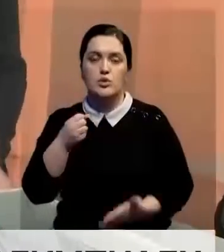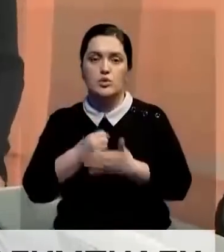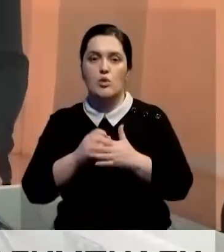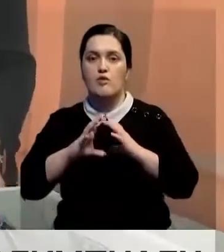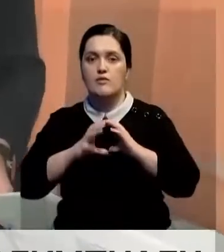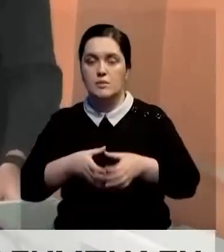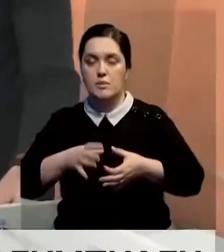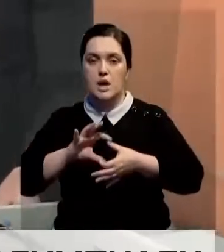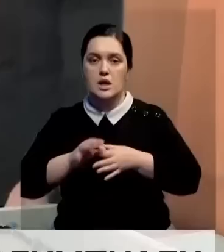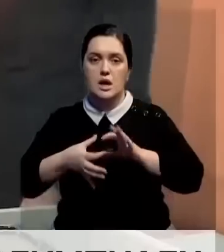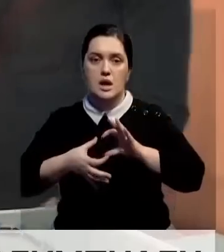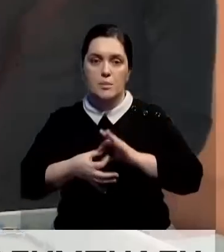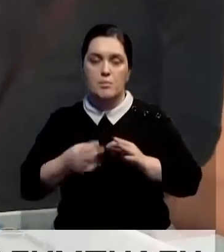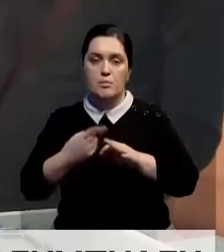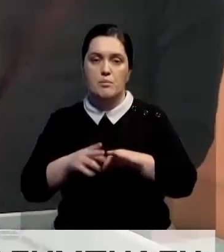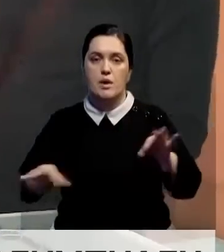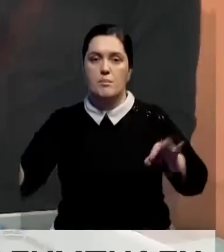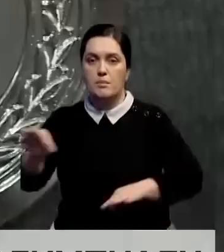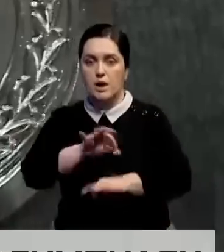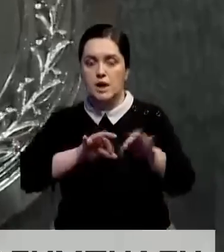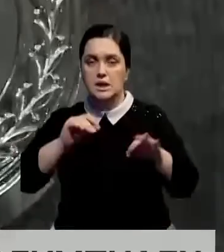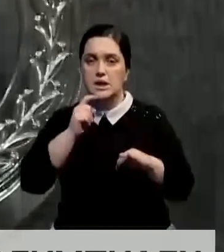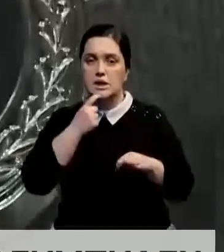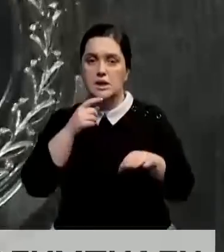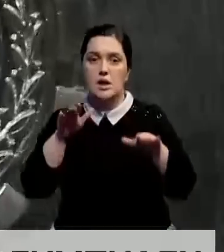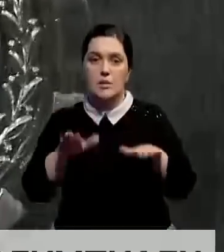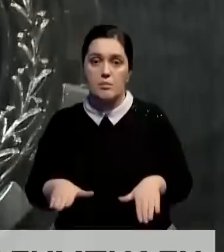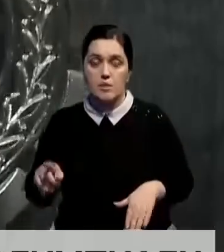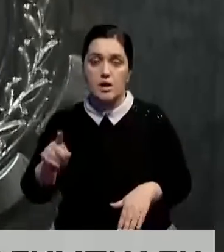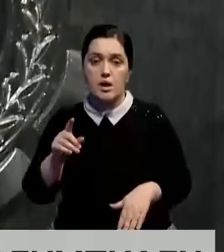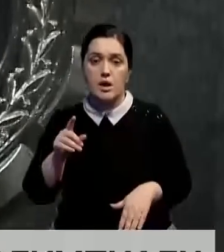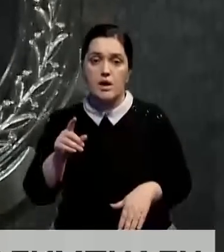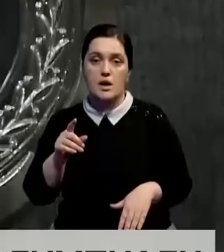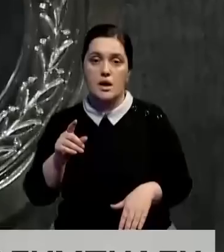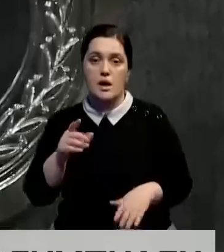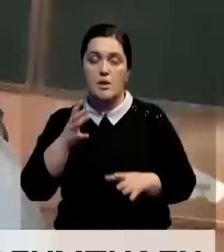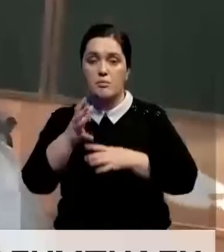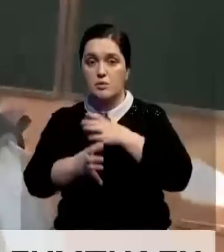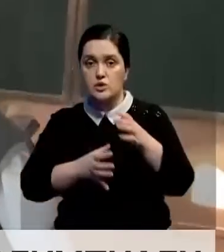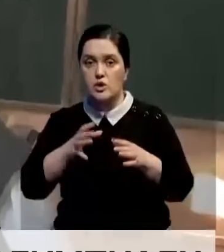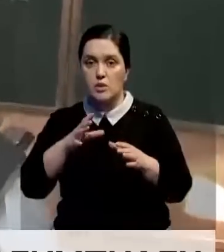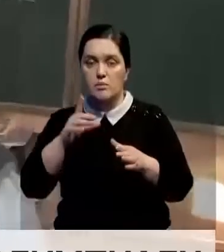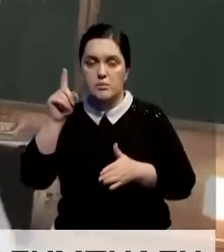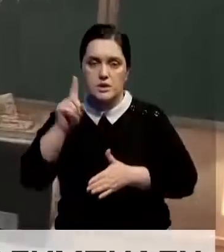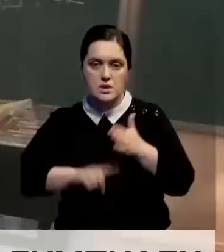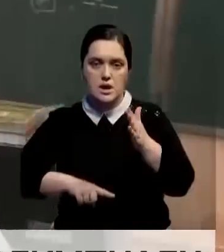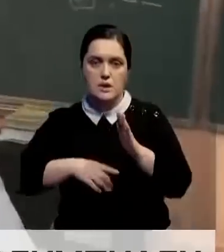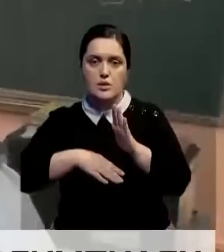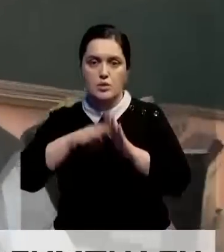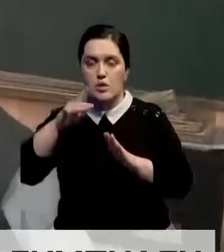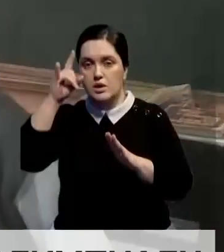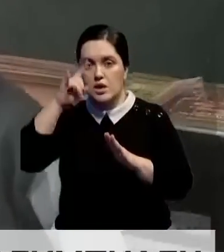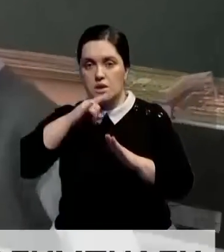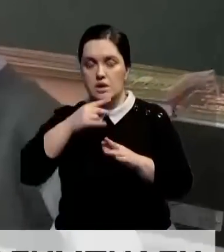Всемирной олимпиады инновационных проектов в Индонезии. Работу Ивана IT-специалисты-международники признали лучшей.